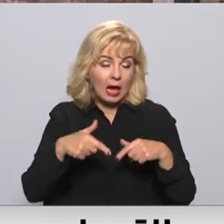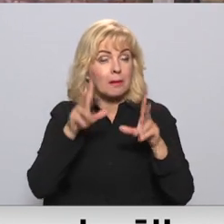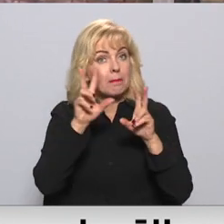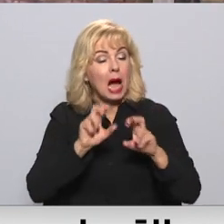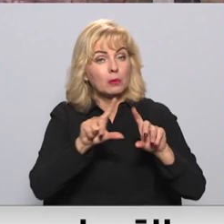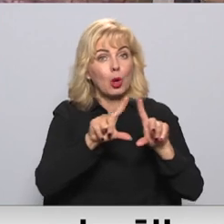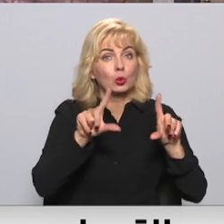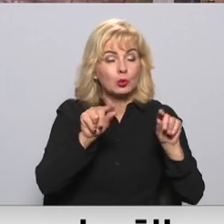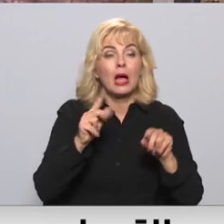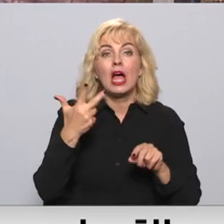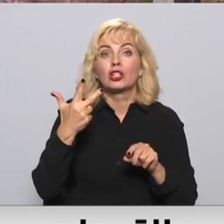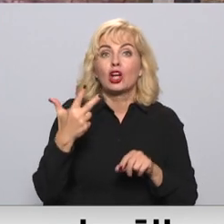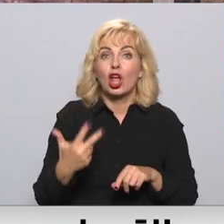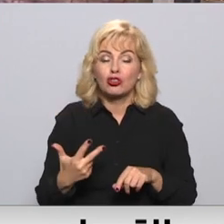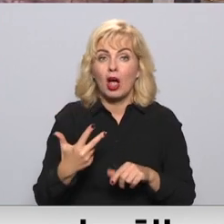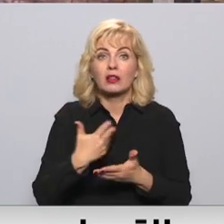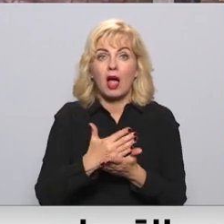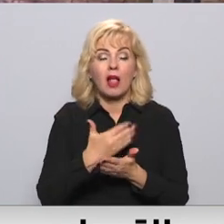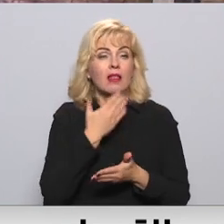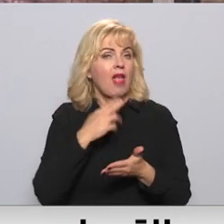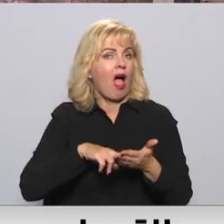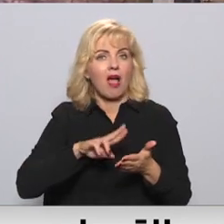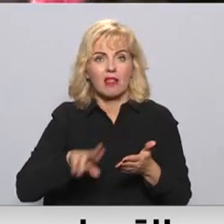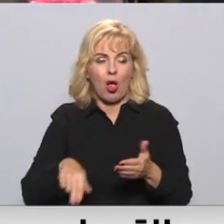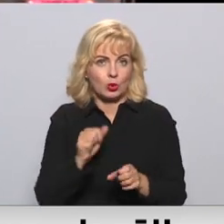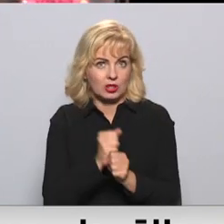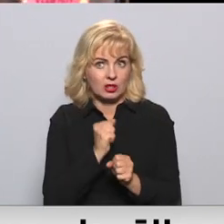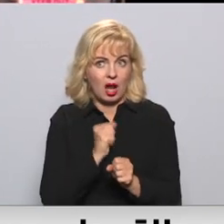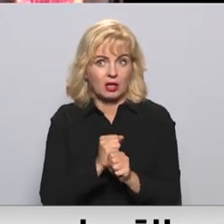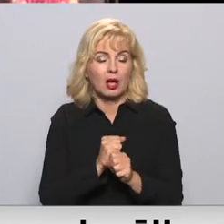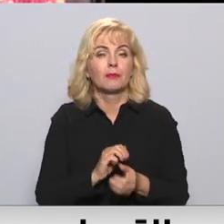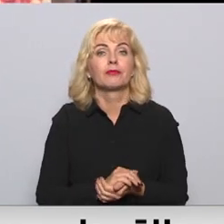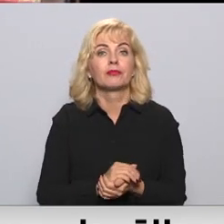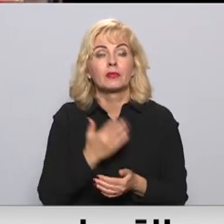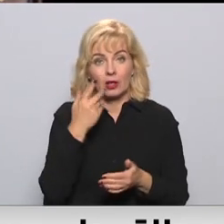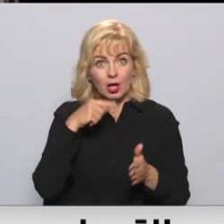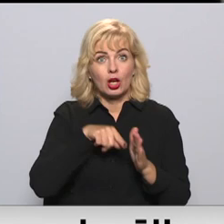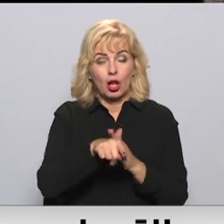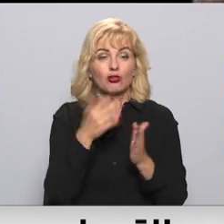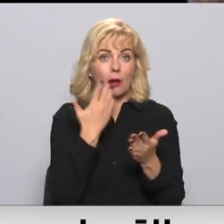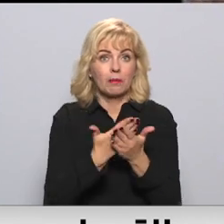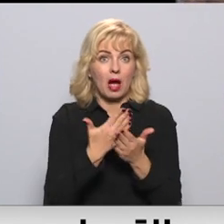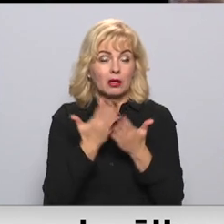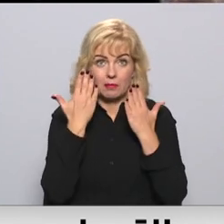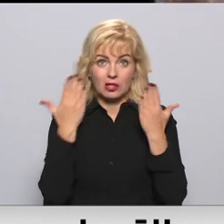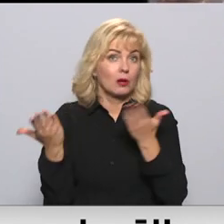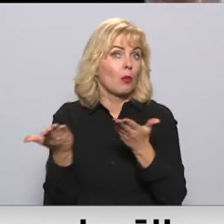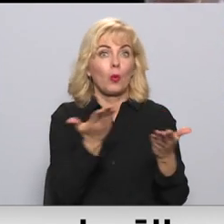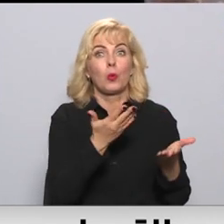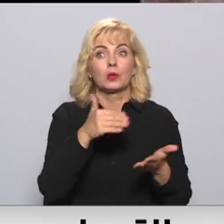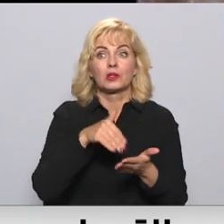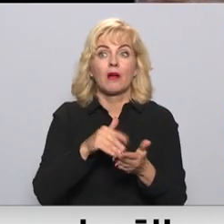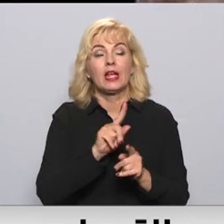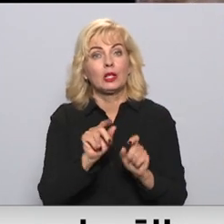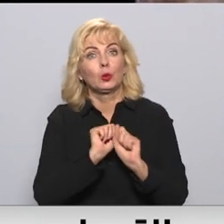uzņēmumiem trešā daļa darbojas nelegāli. Nu, patriekš, ejiet, rādiet. Mēs taču nezinām, kur te tā var iet droši